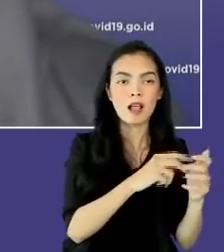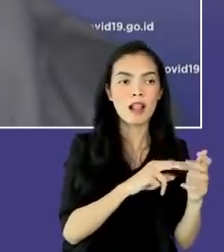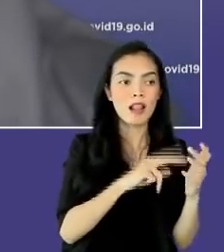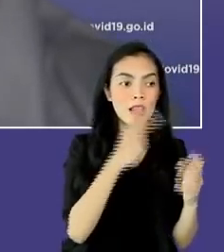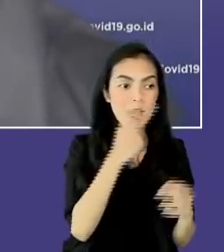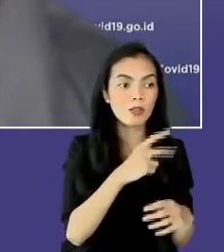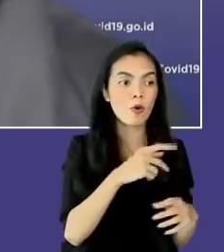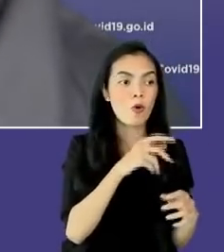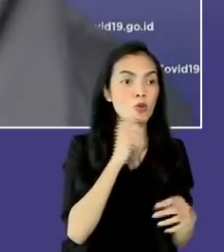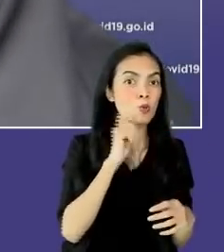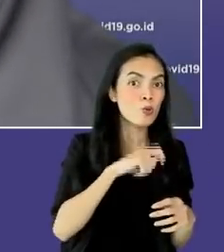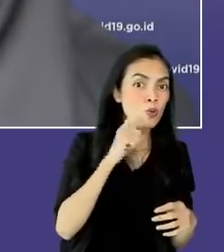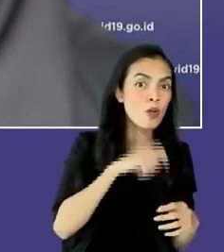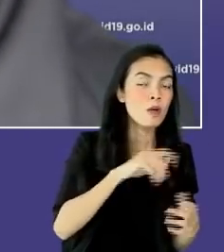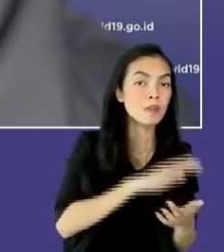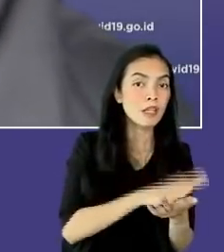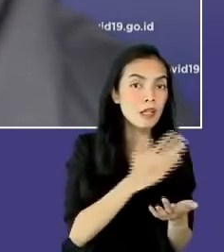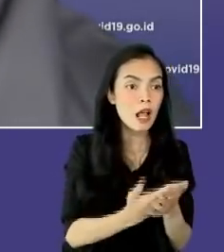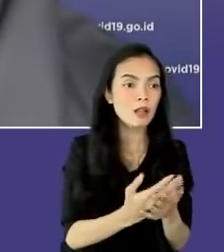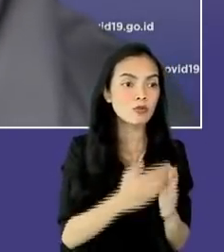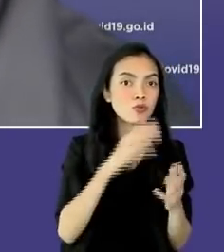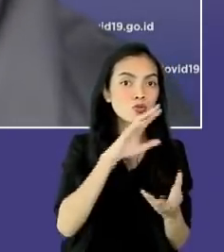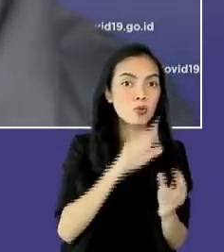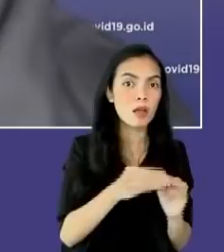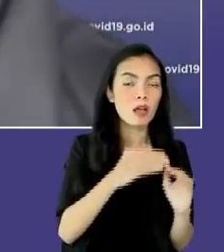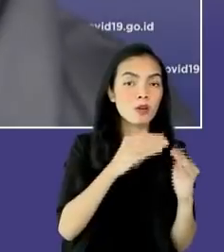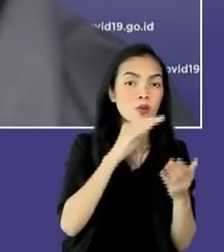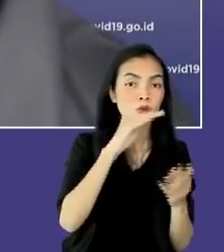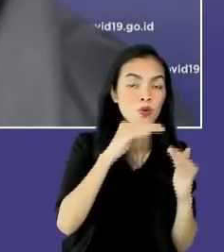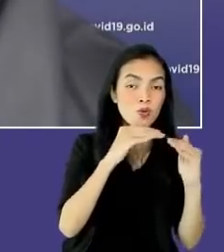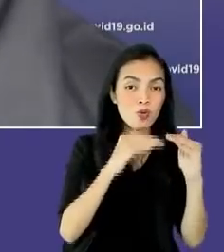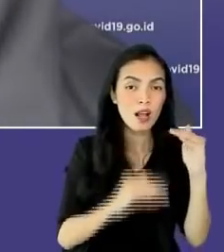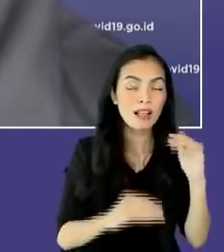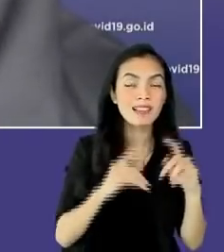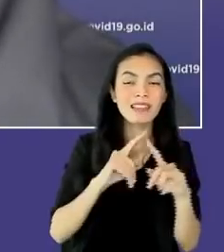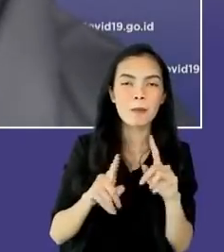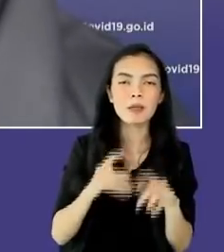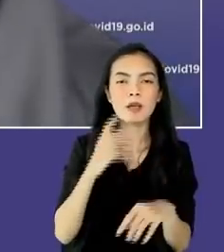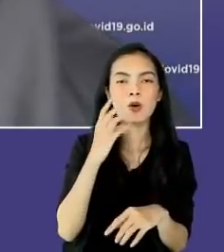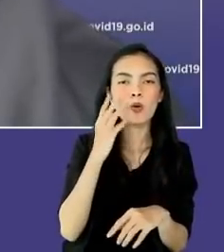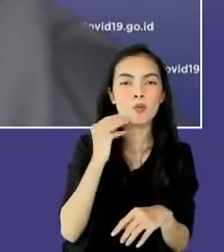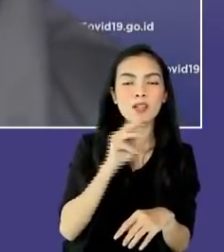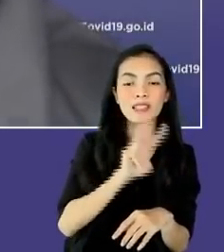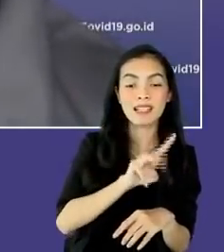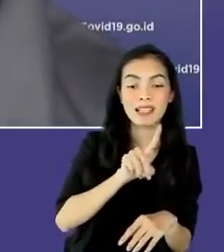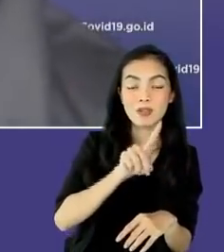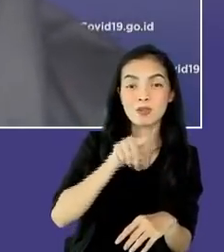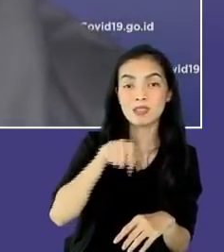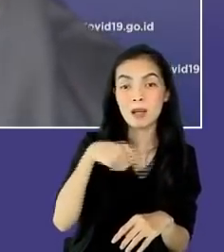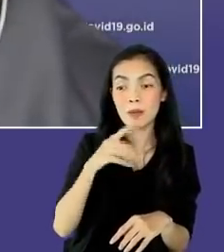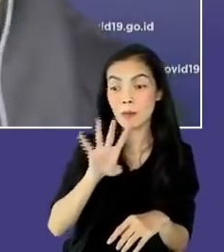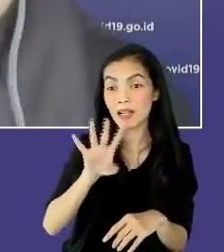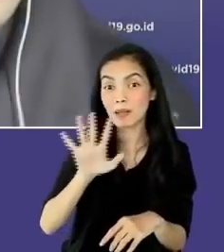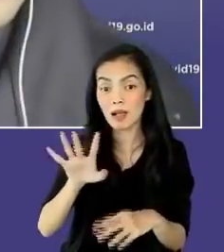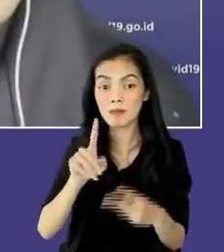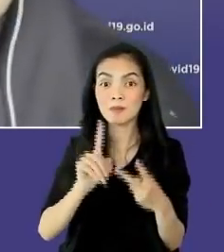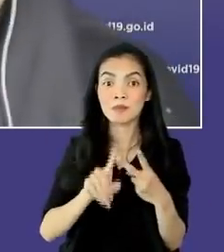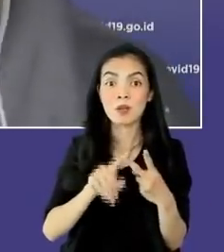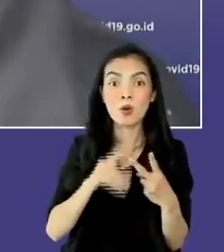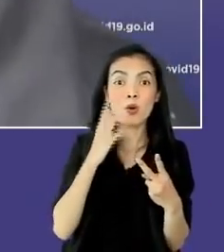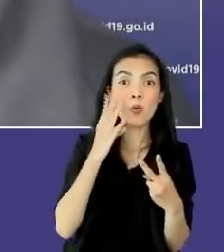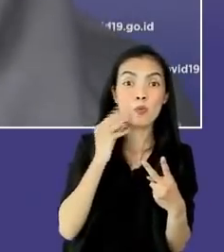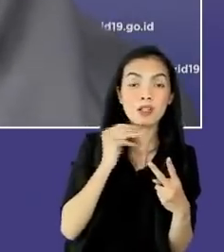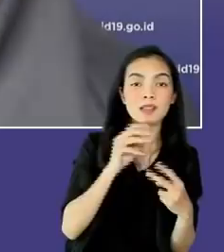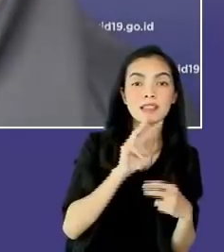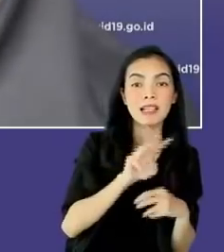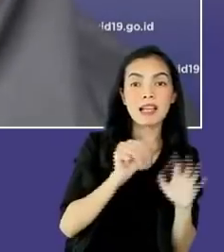progres menurun, tapi justru di 46 sampai 59 tahun ini harus ditingkatkan, plus 31 dan 45. Ini diingatkan kembali. Dokter Dewi,